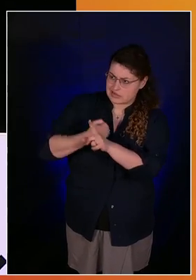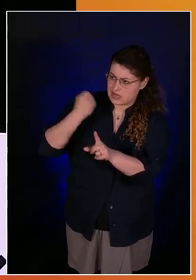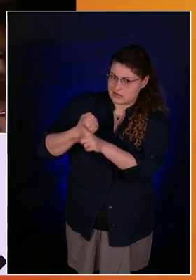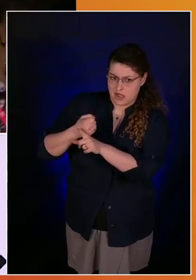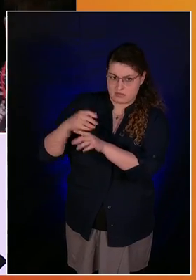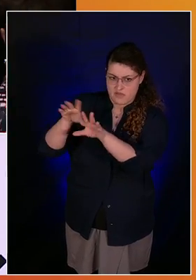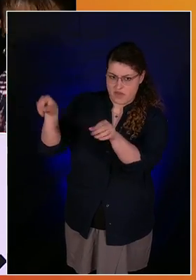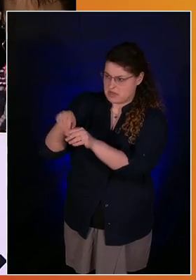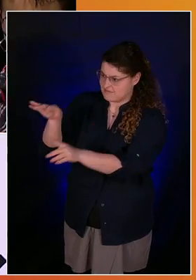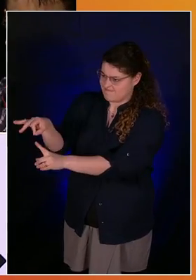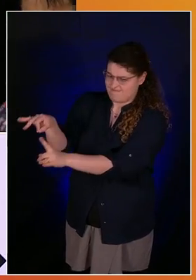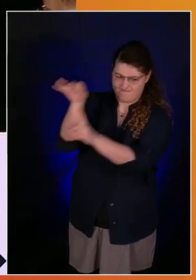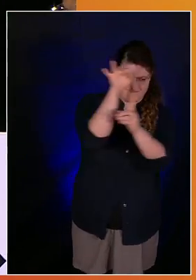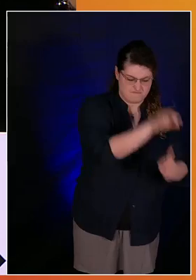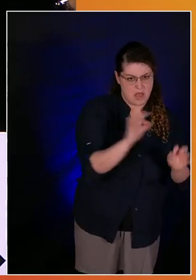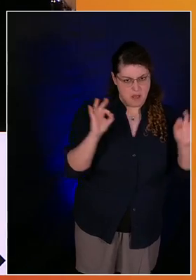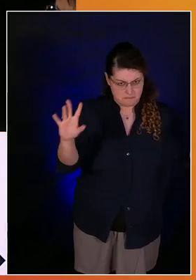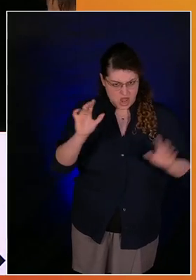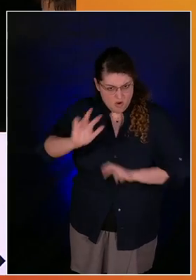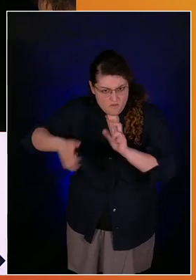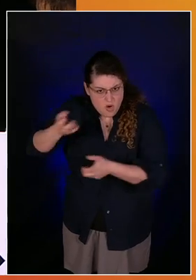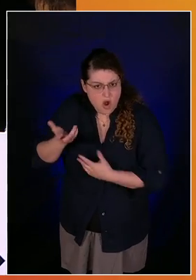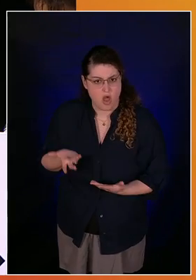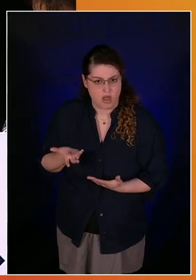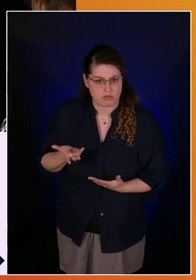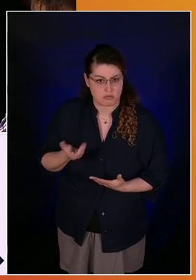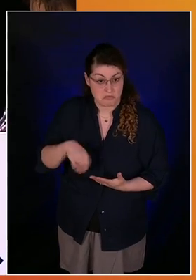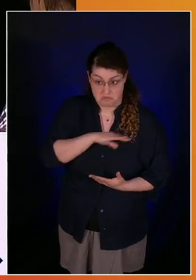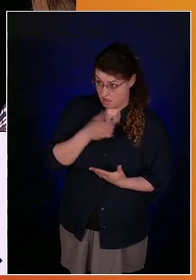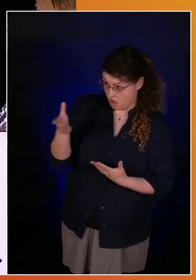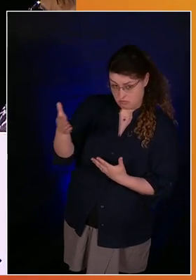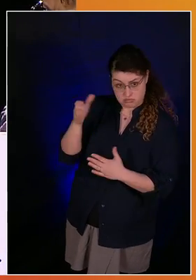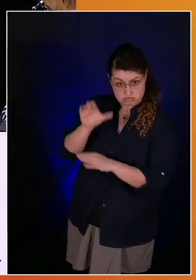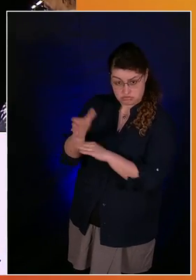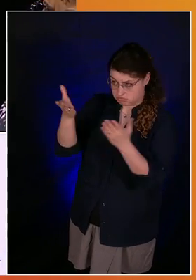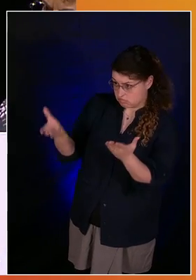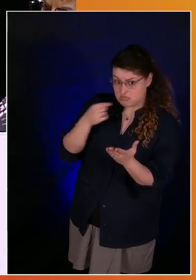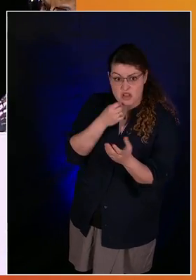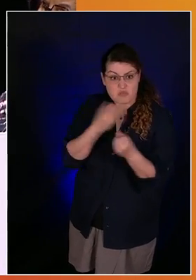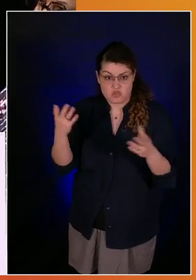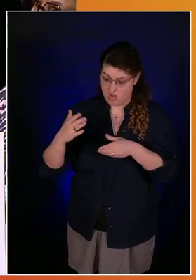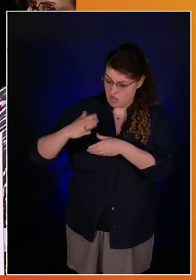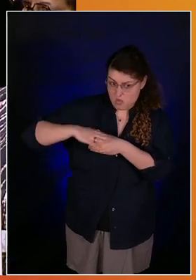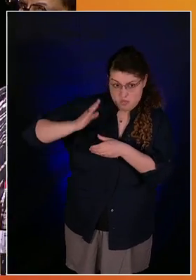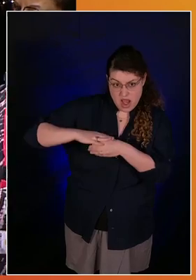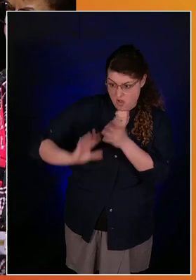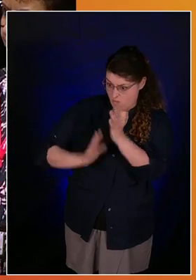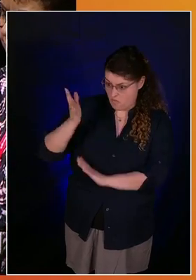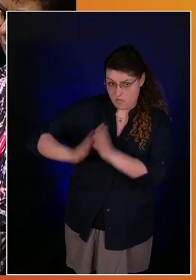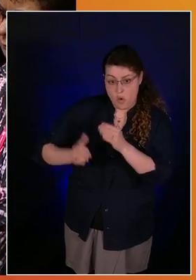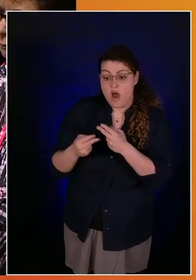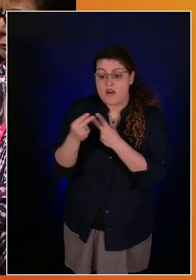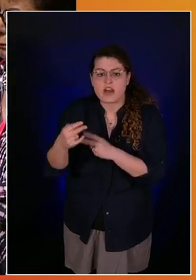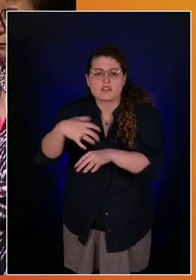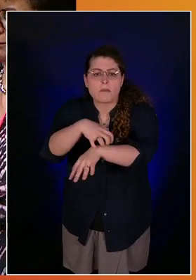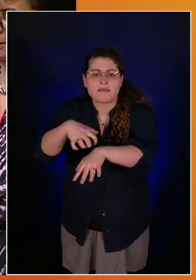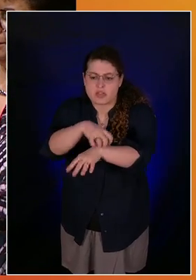dès 6h du matin tels des bandits euh juste parce que on leur reproche d'avoir allumé quelques feux de poubelle devant la préfecture ça a à peine abîmé